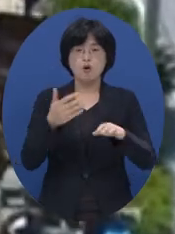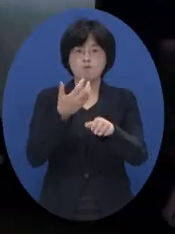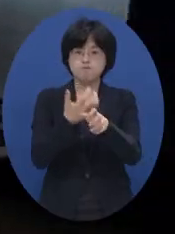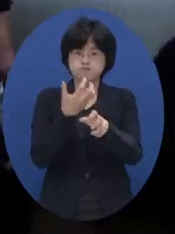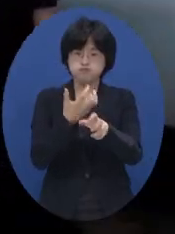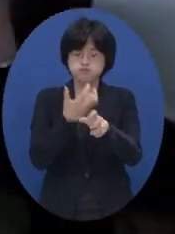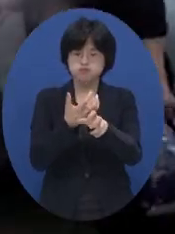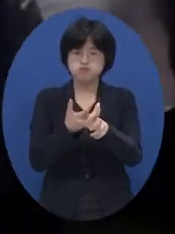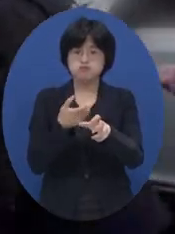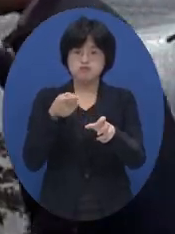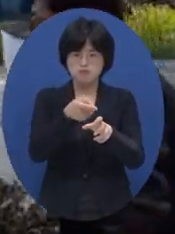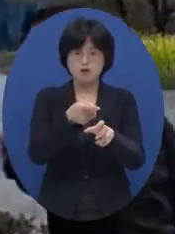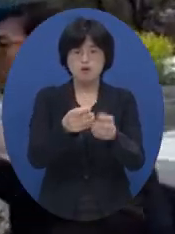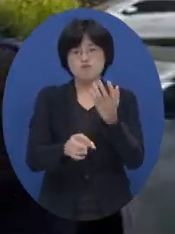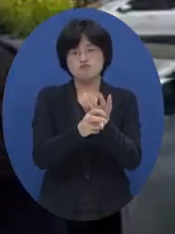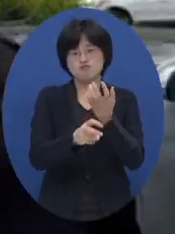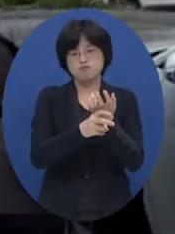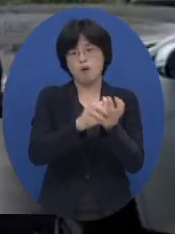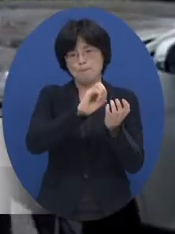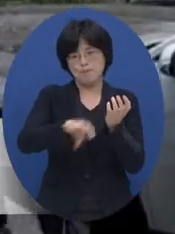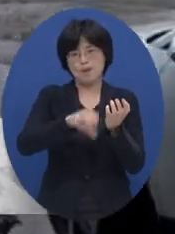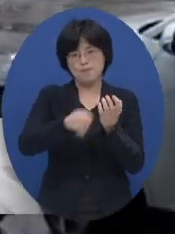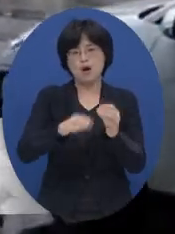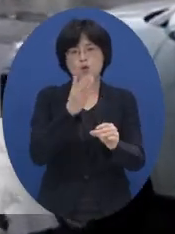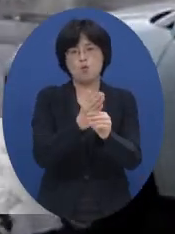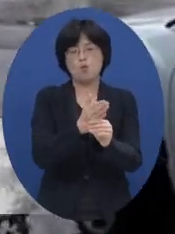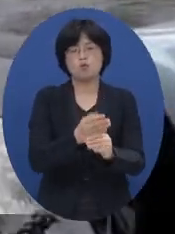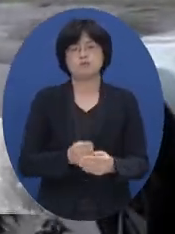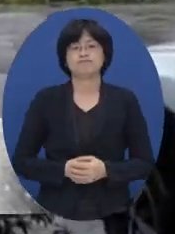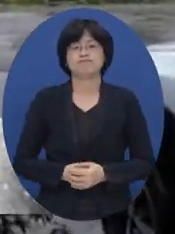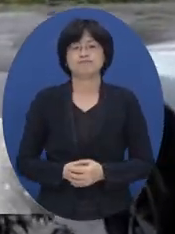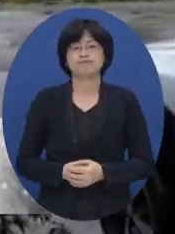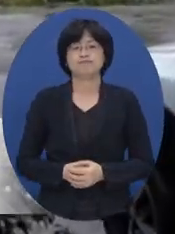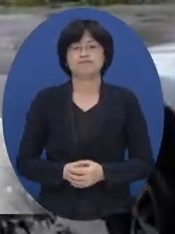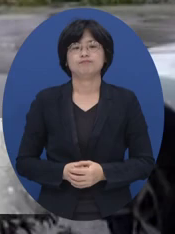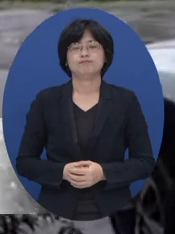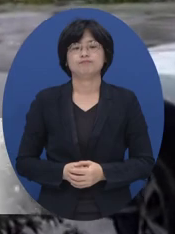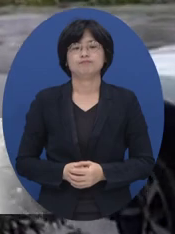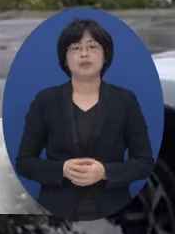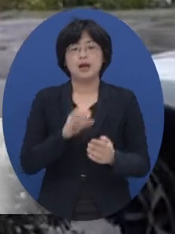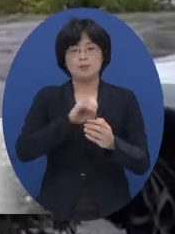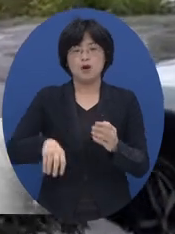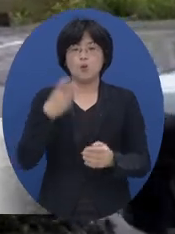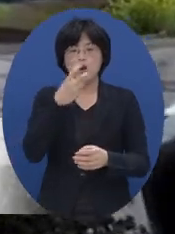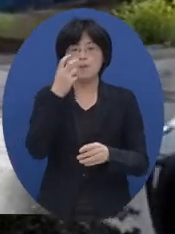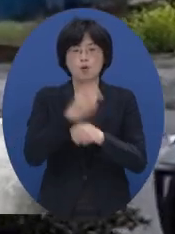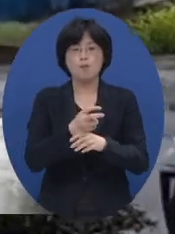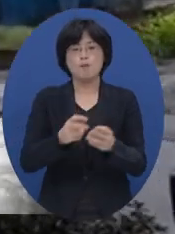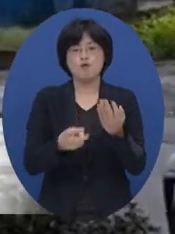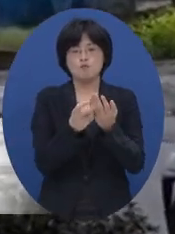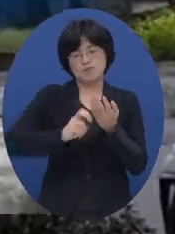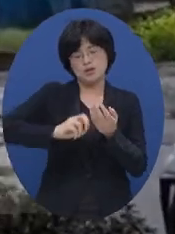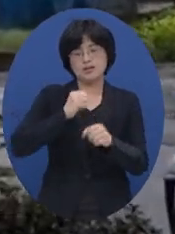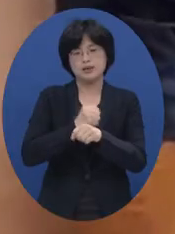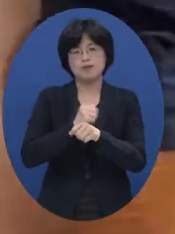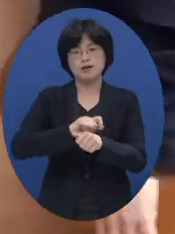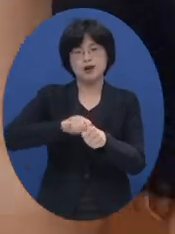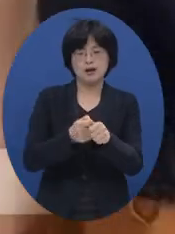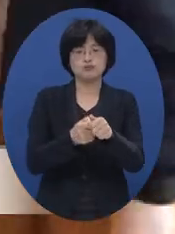폐기물이 불법 야적됐습니다. 폐기물을 가리키다 보니까요, 건강에 대해서 합성 영감이